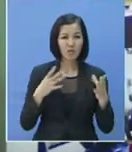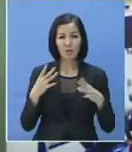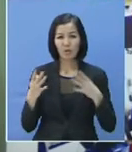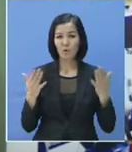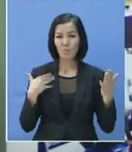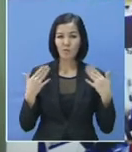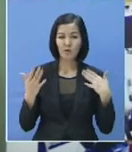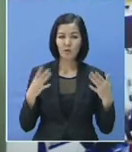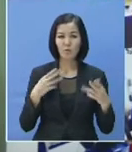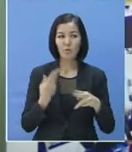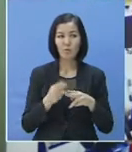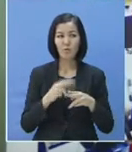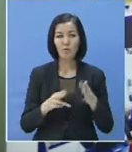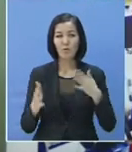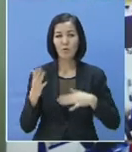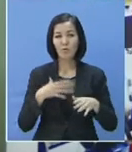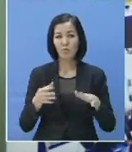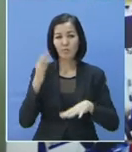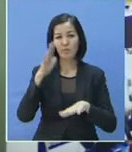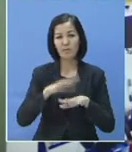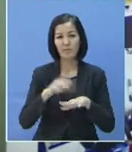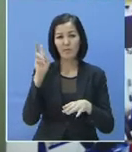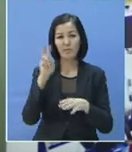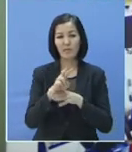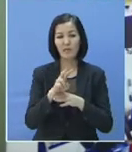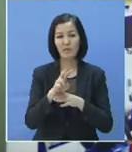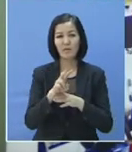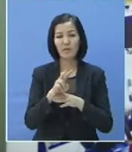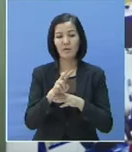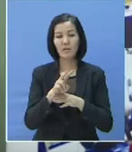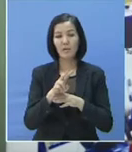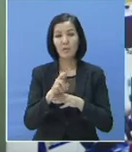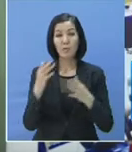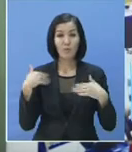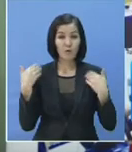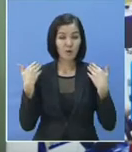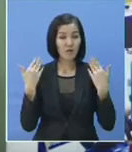Да, өте қуаныштымын, Амандық Абатов сөзі кеп, құттықтап, қуанышымызды